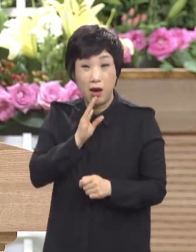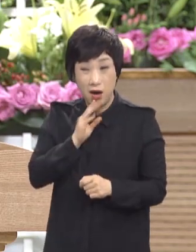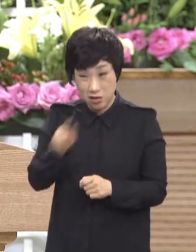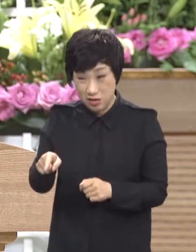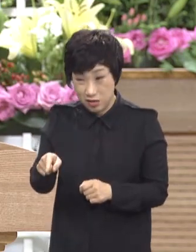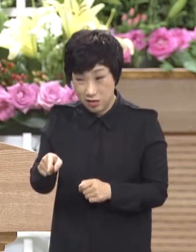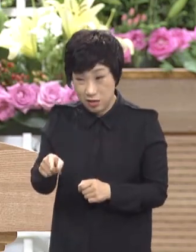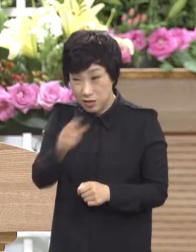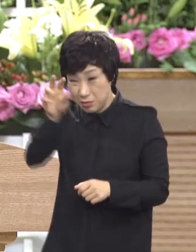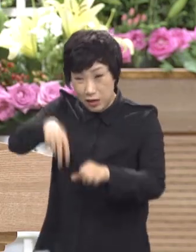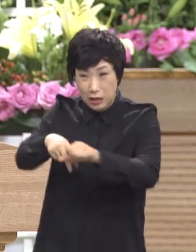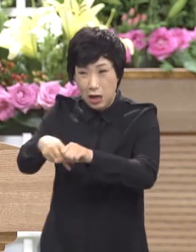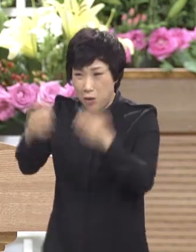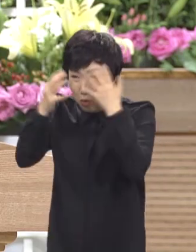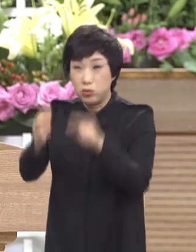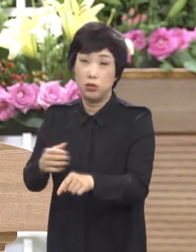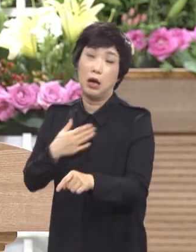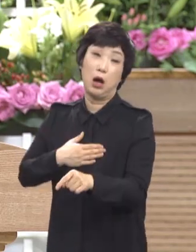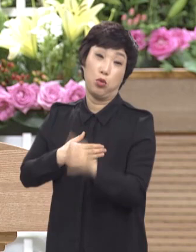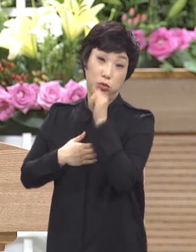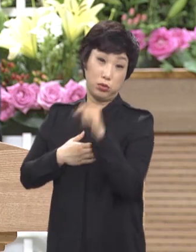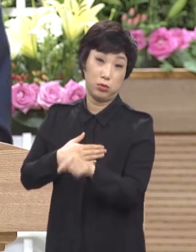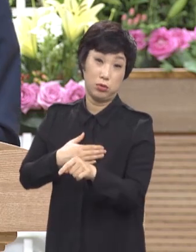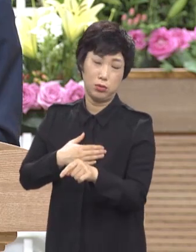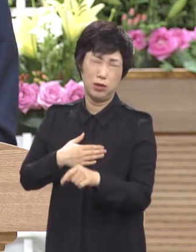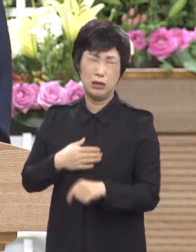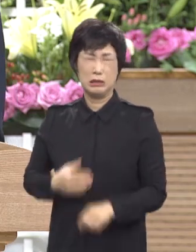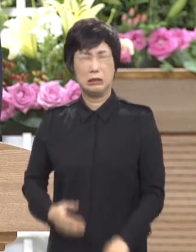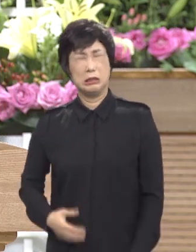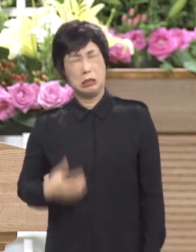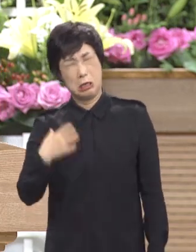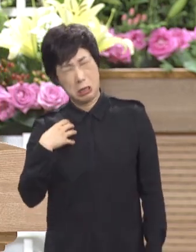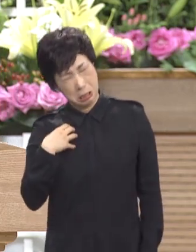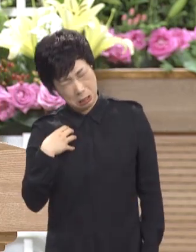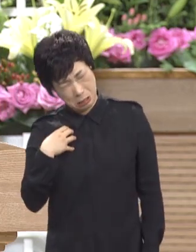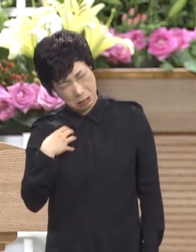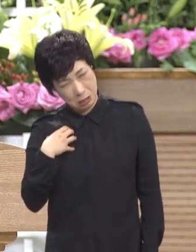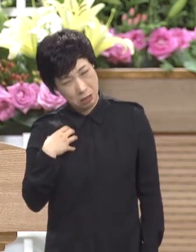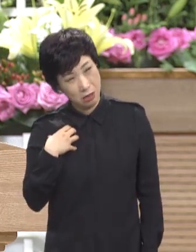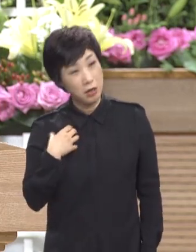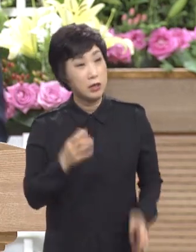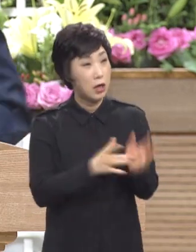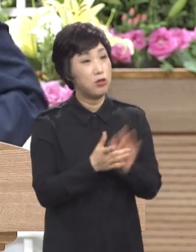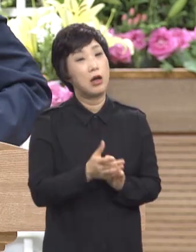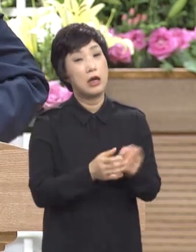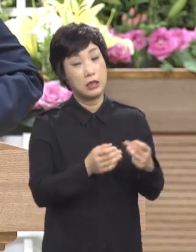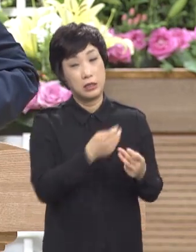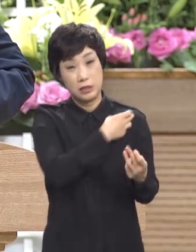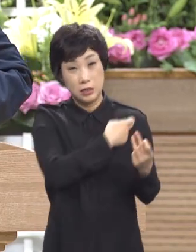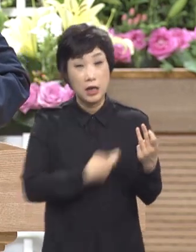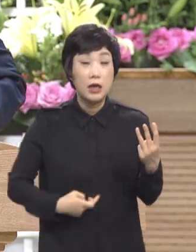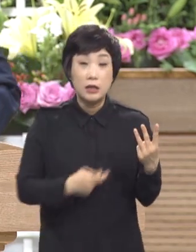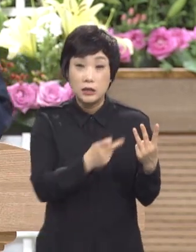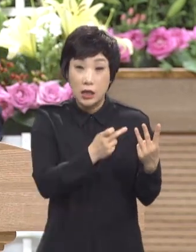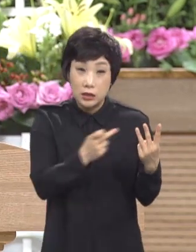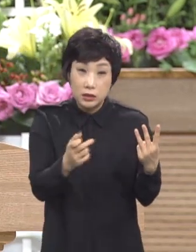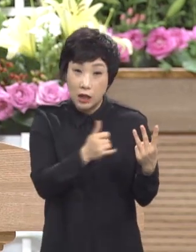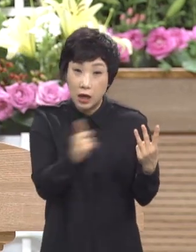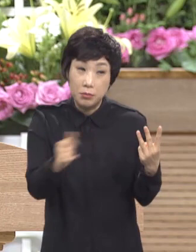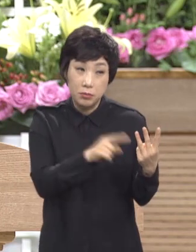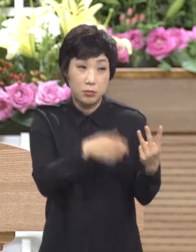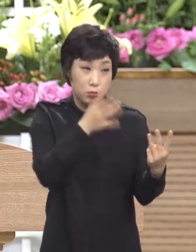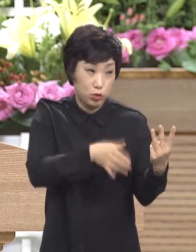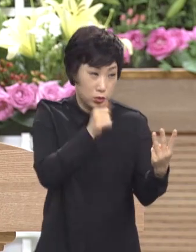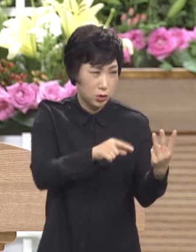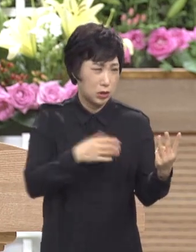고통을 많이 내다보면서 제자들에게 말해요. 내가 죽게